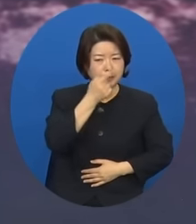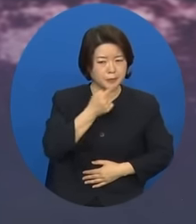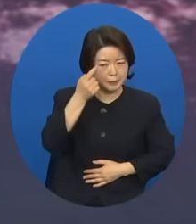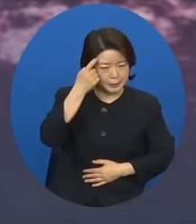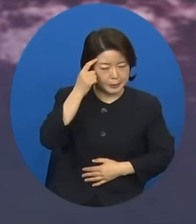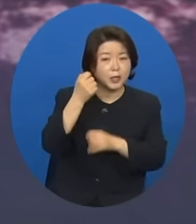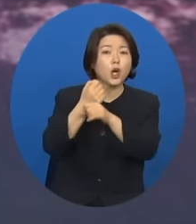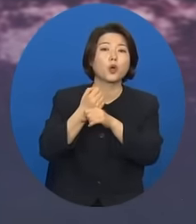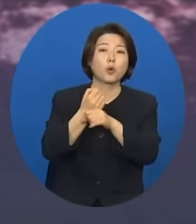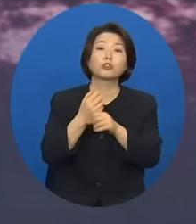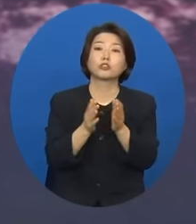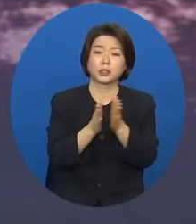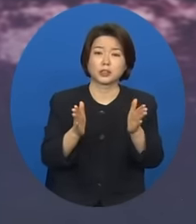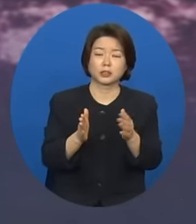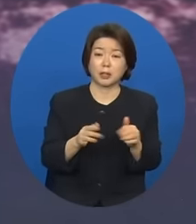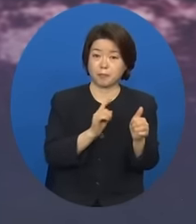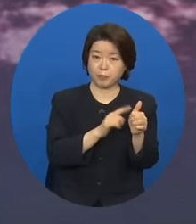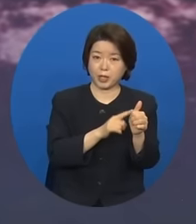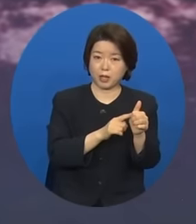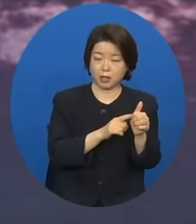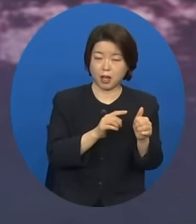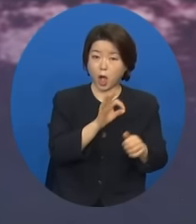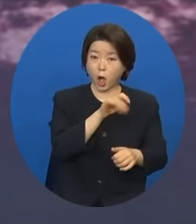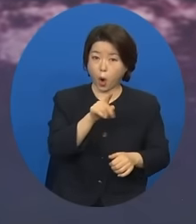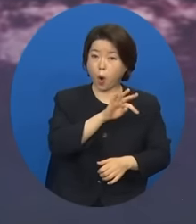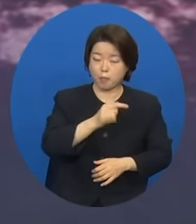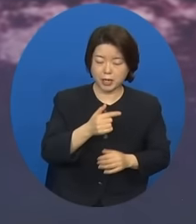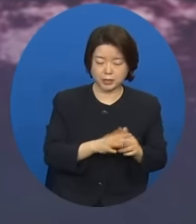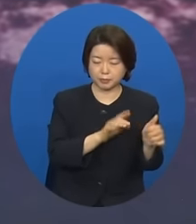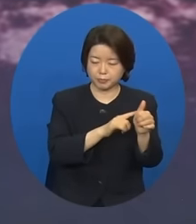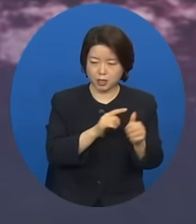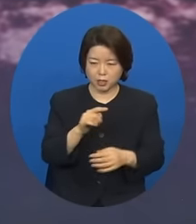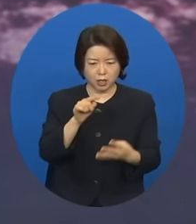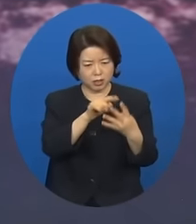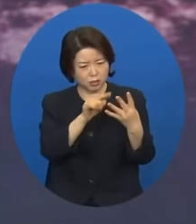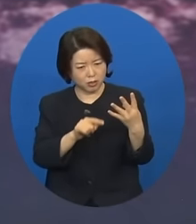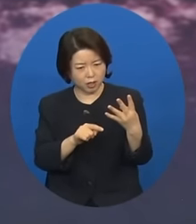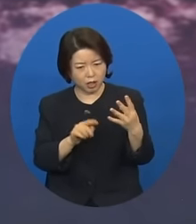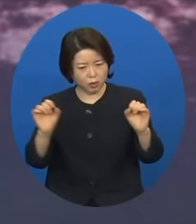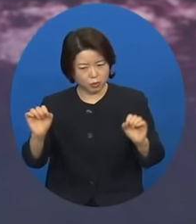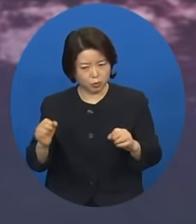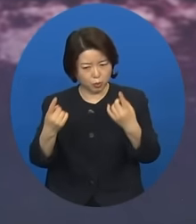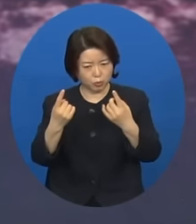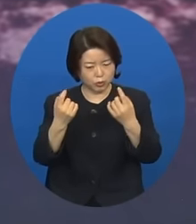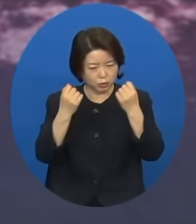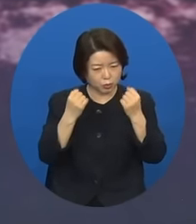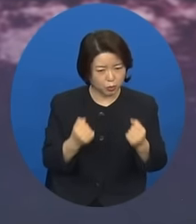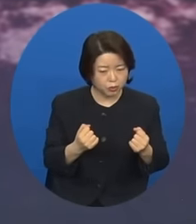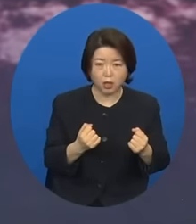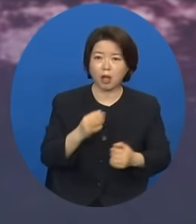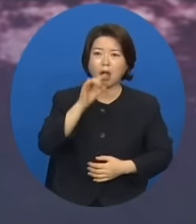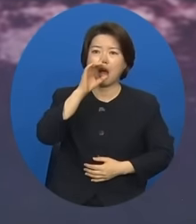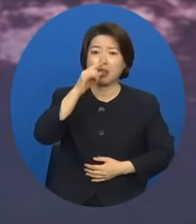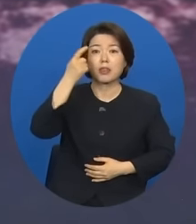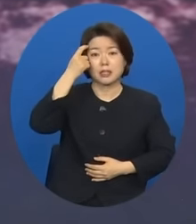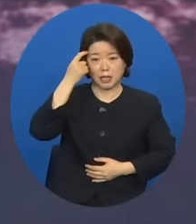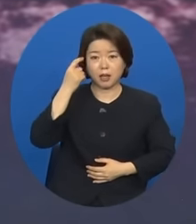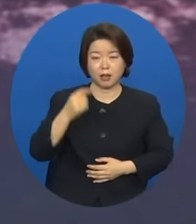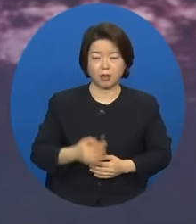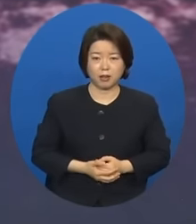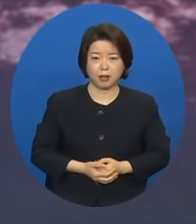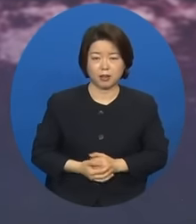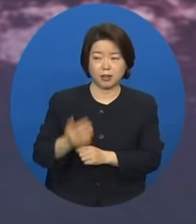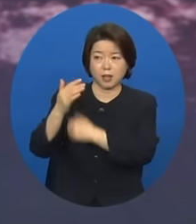이거예요 그가 아무리 생각해도이네 가지는 공존할 수 없다라는 거죠 왜냐